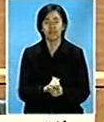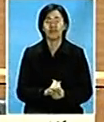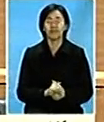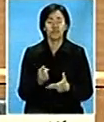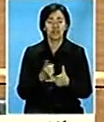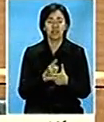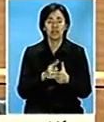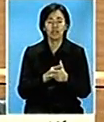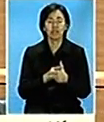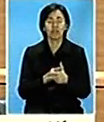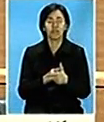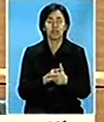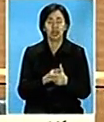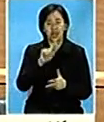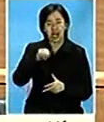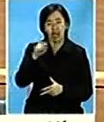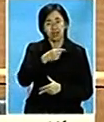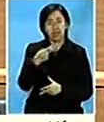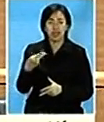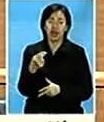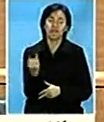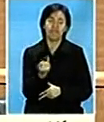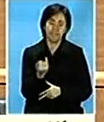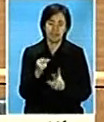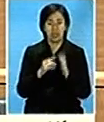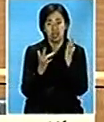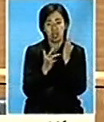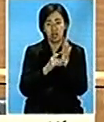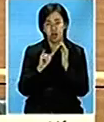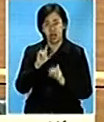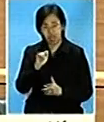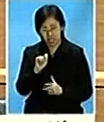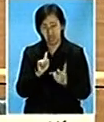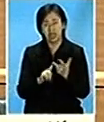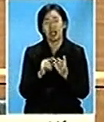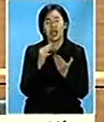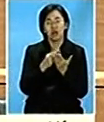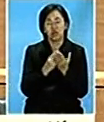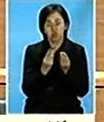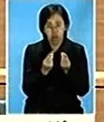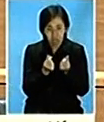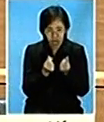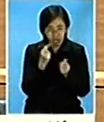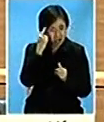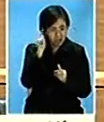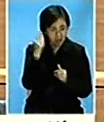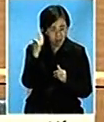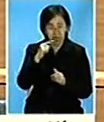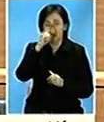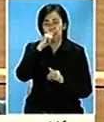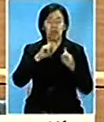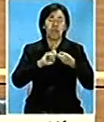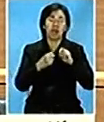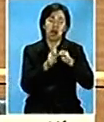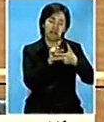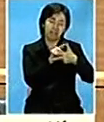ขาดทักษะในเรื่องภาษาอังกฤษเรื่อง IT เรื่องคณิตศาสตร์และการความคิดสร้างสรรค์นะครับ